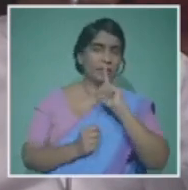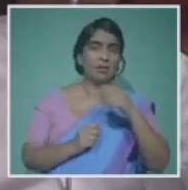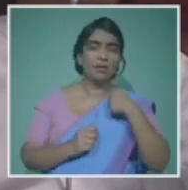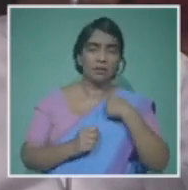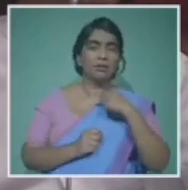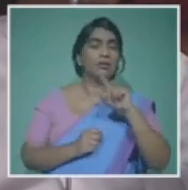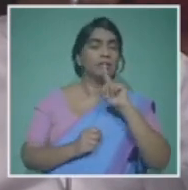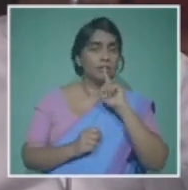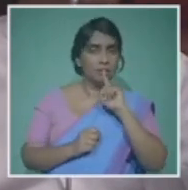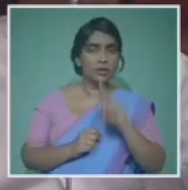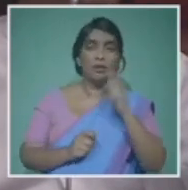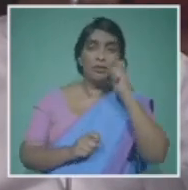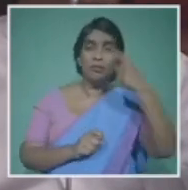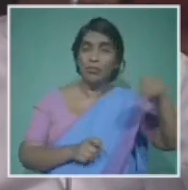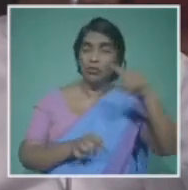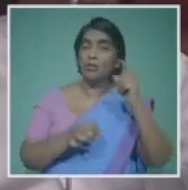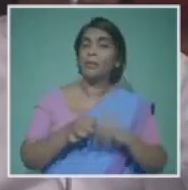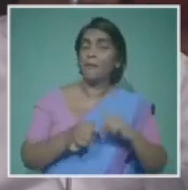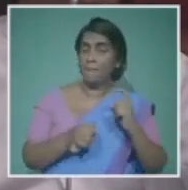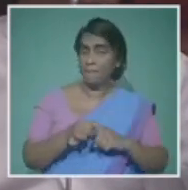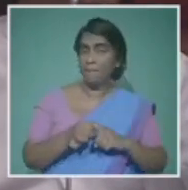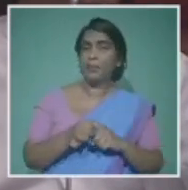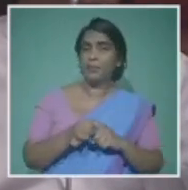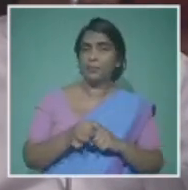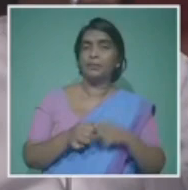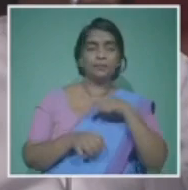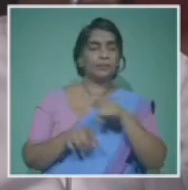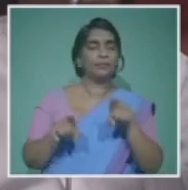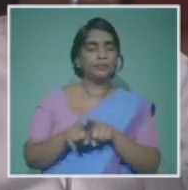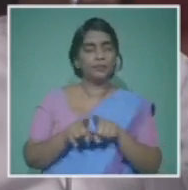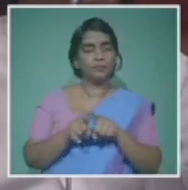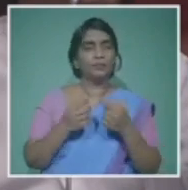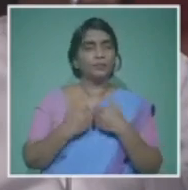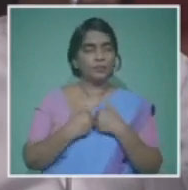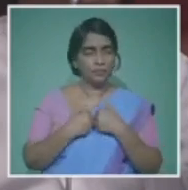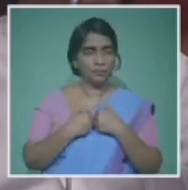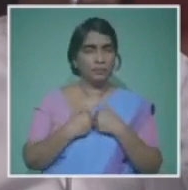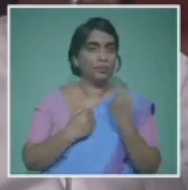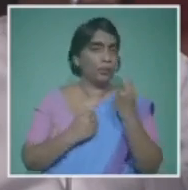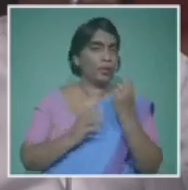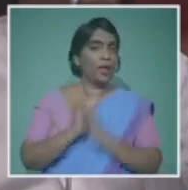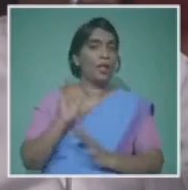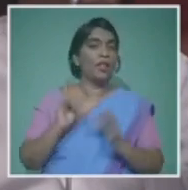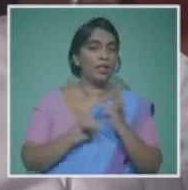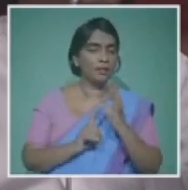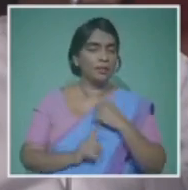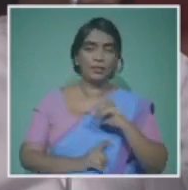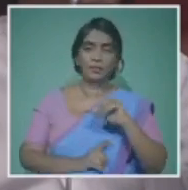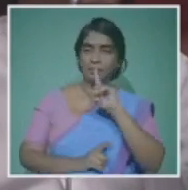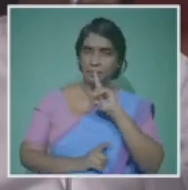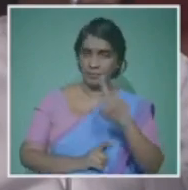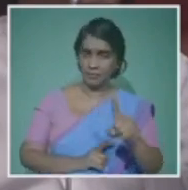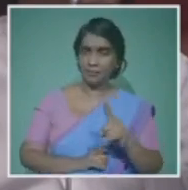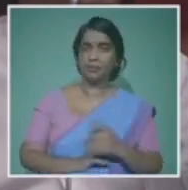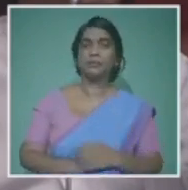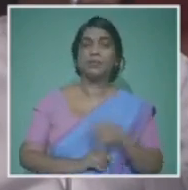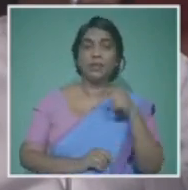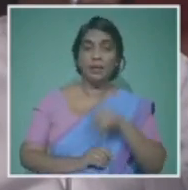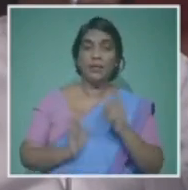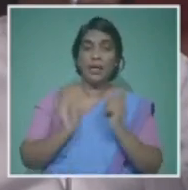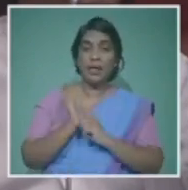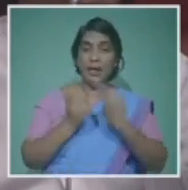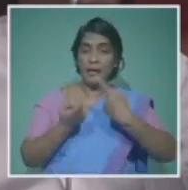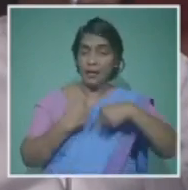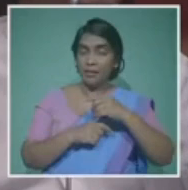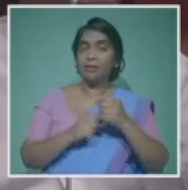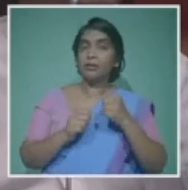කතා කරන්න මේ ජනතාවට තියෙන ප්‍රශ්න ගැන එමෙසම මම මුදල් ලැබුවාගේ ඉල්ලීමක් කරනවා මේ ණය රීෂඩියුල්